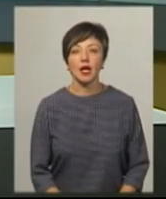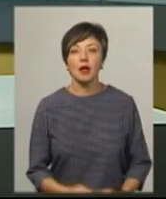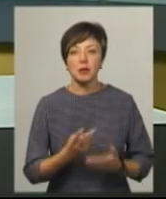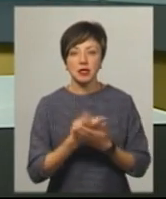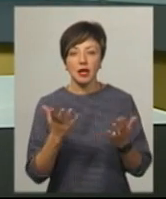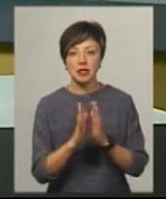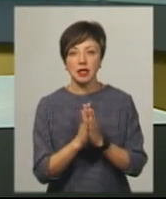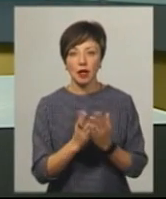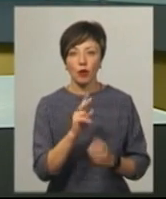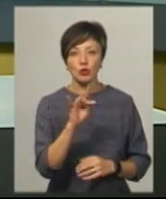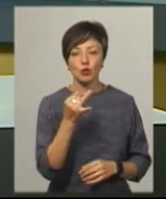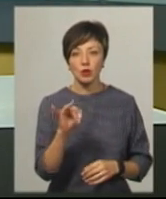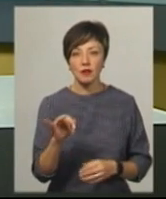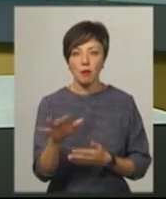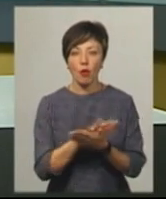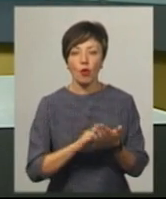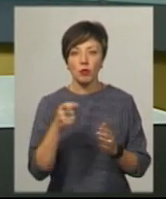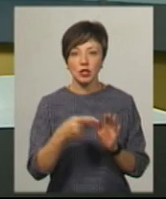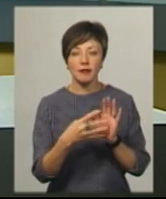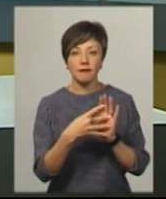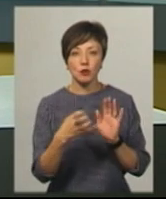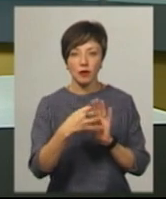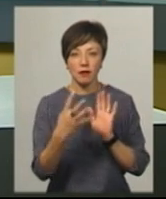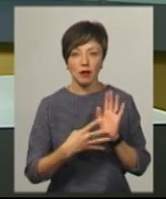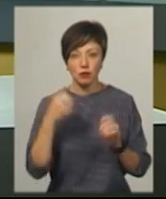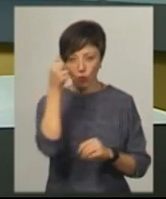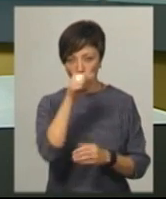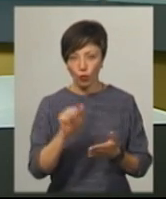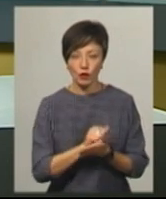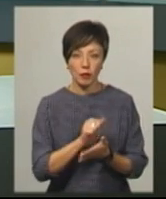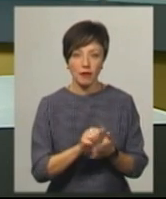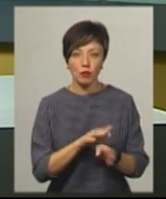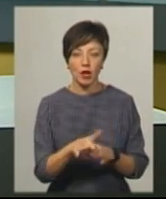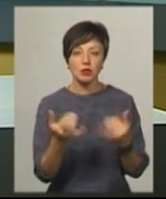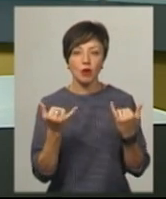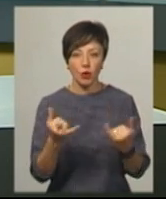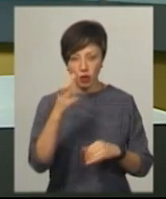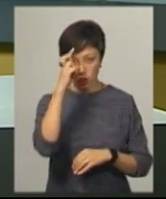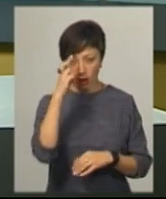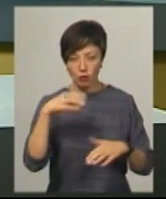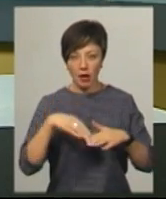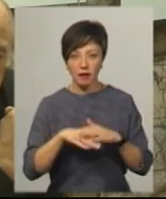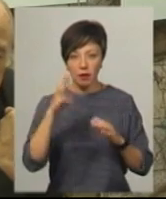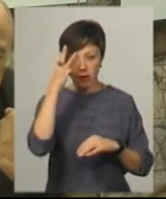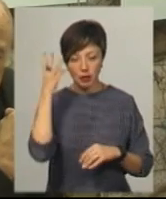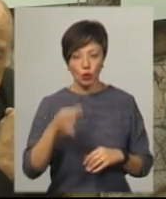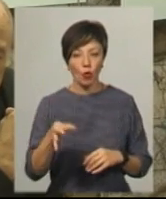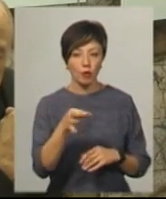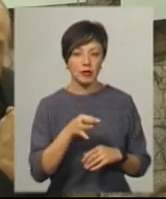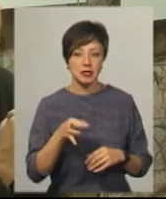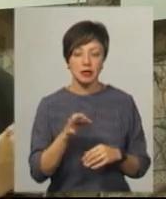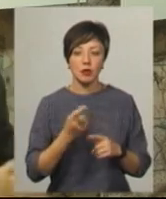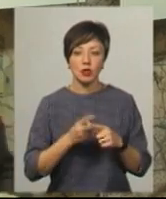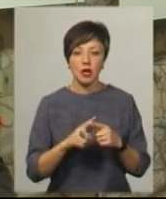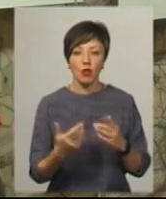Презентація книги про Скурівський погром 1919 року у документах відбулася сьогодні у Державному архіві Хмельницької області. Про